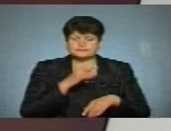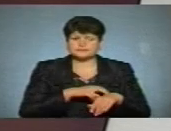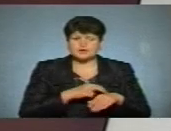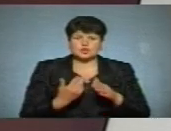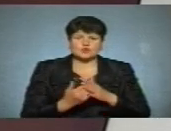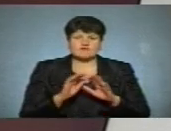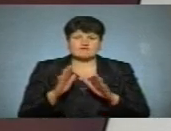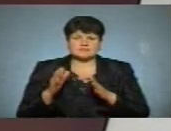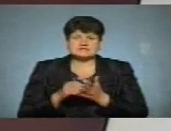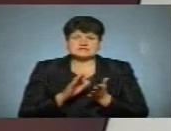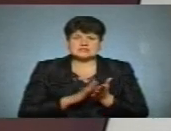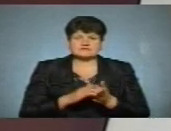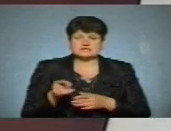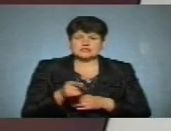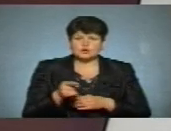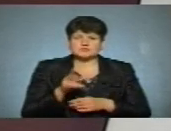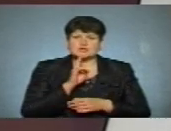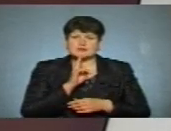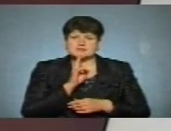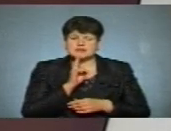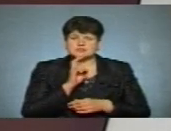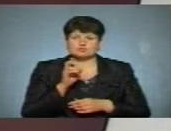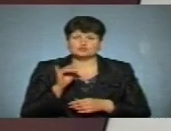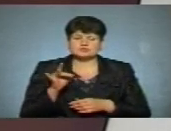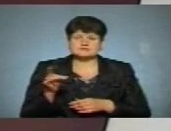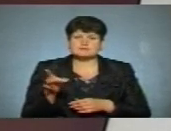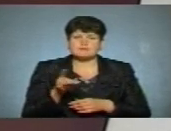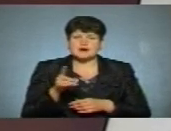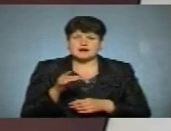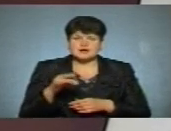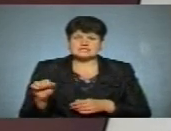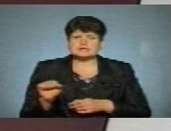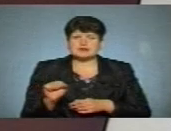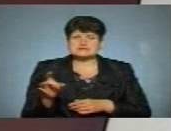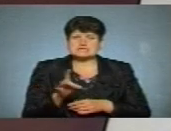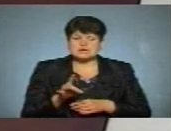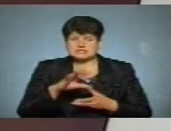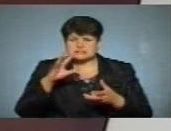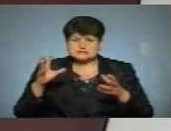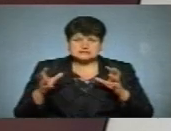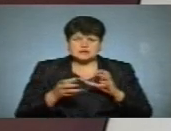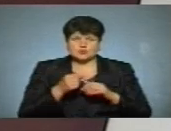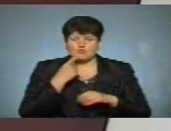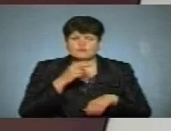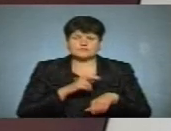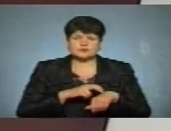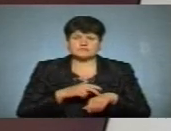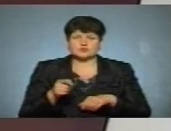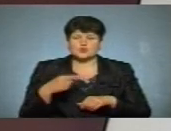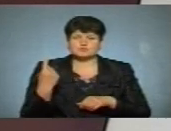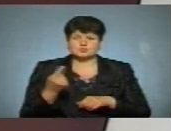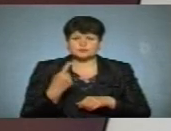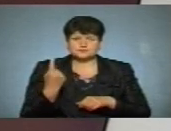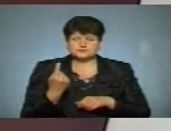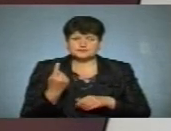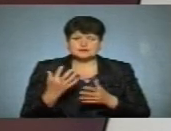Нові випадки зареєстрували в Тернопільському, Кременецькому, Бучицькому, Збаразькому і Теребовлянському районах. Загалом, каже Володимир Паничев, на Тернопільщині